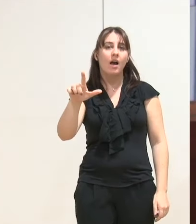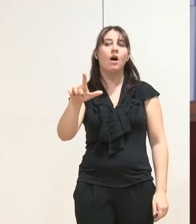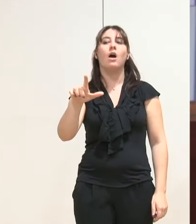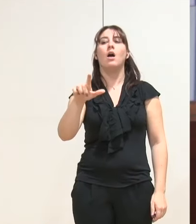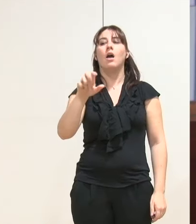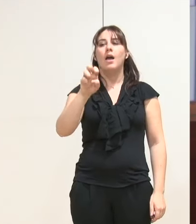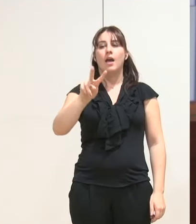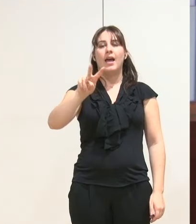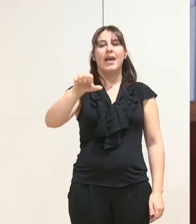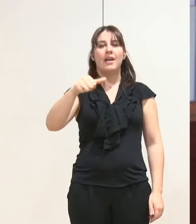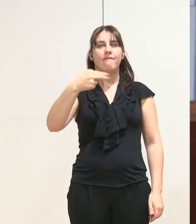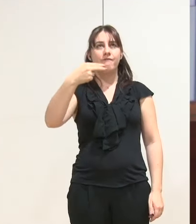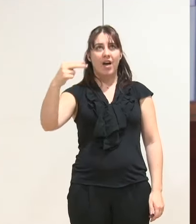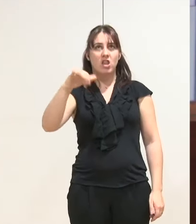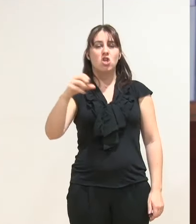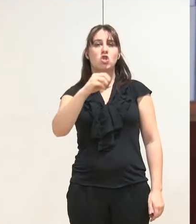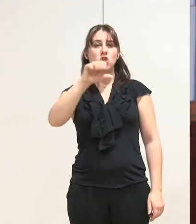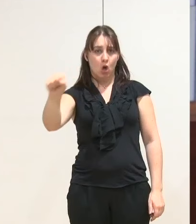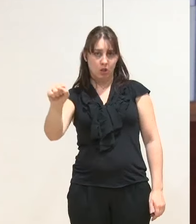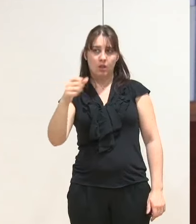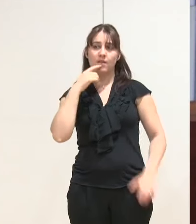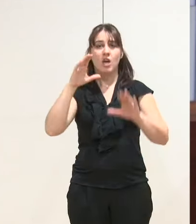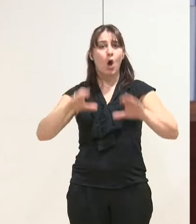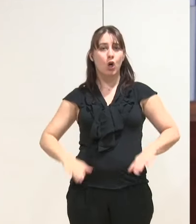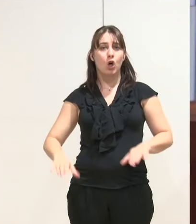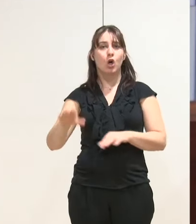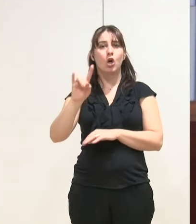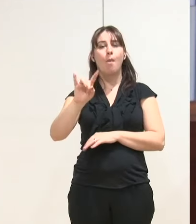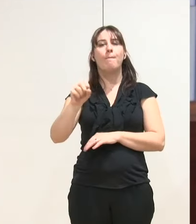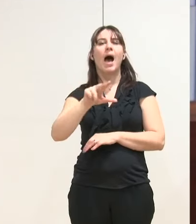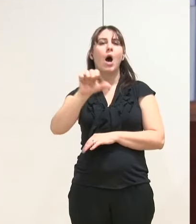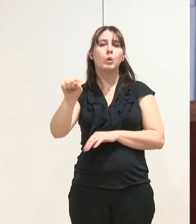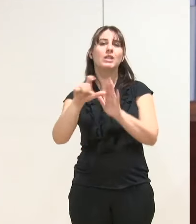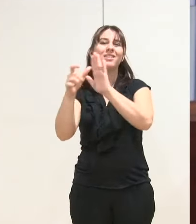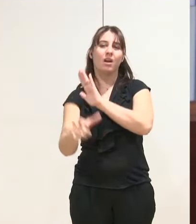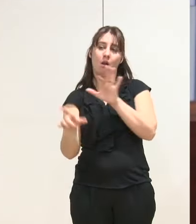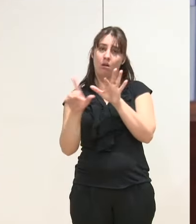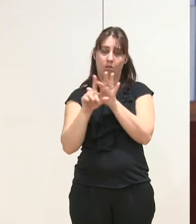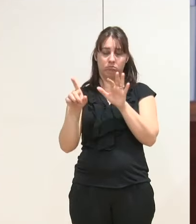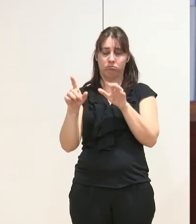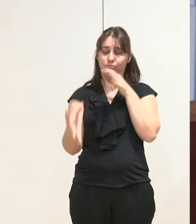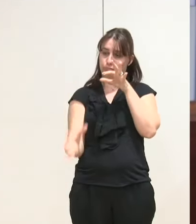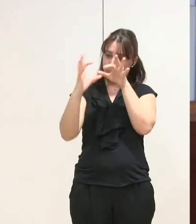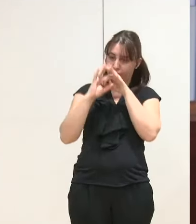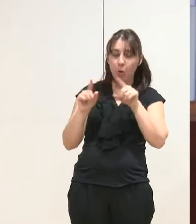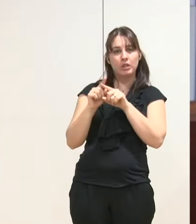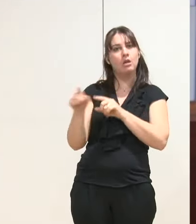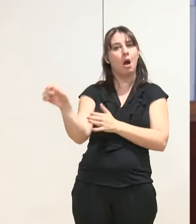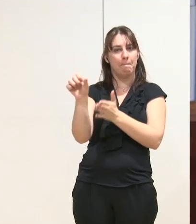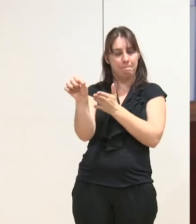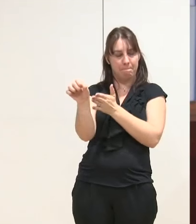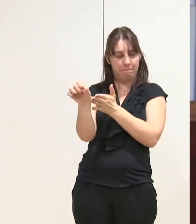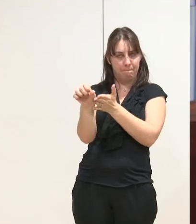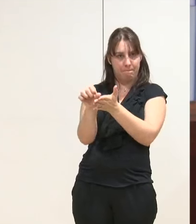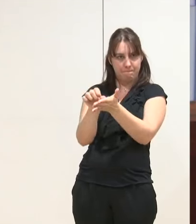evengos relative à la gestion du club house mise à disposition à titre payant la ville de